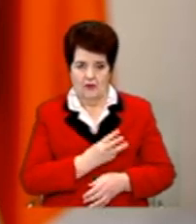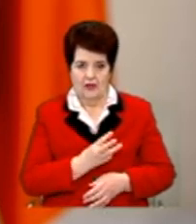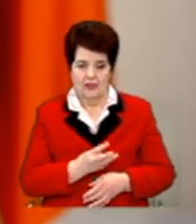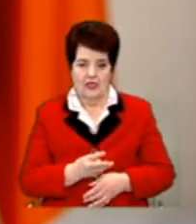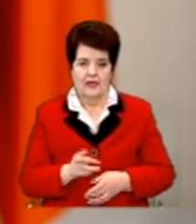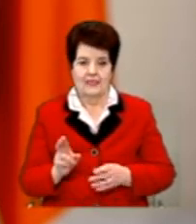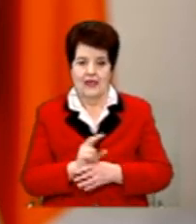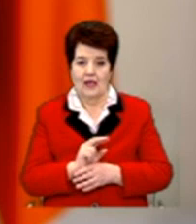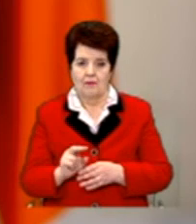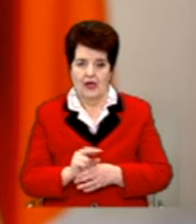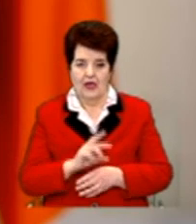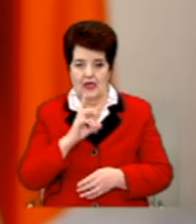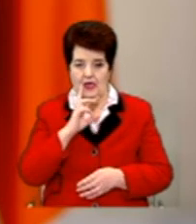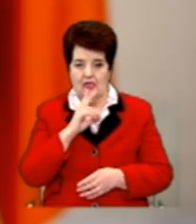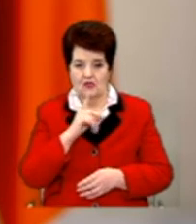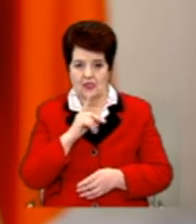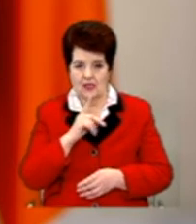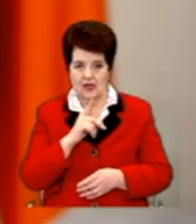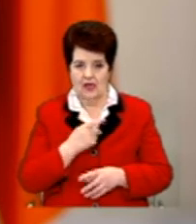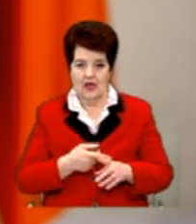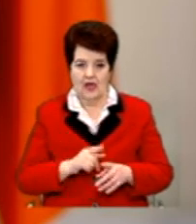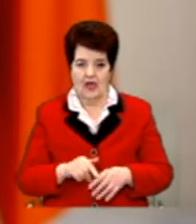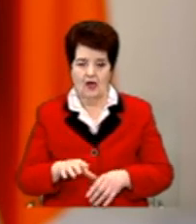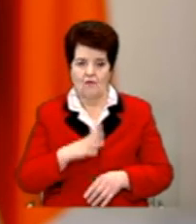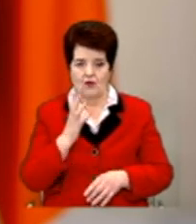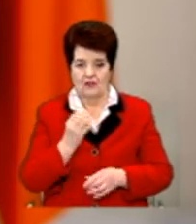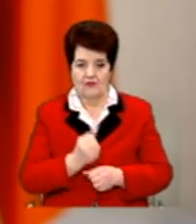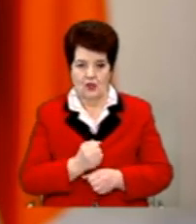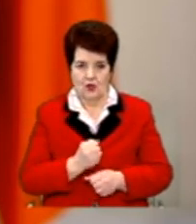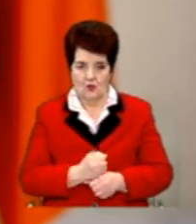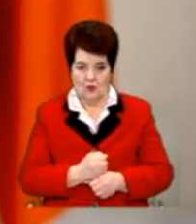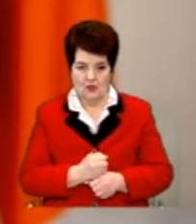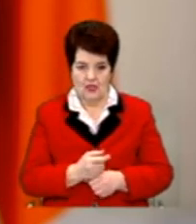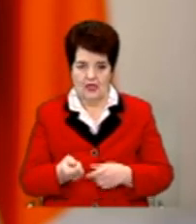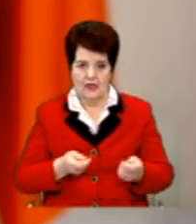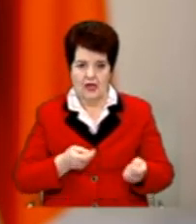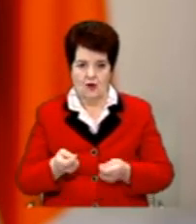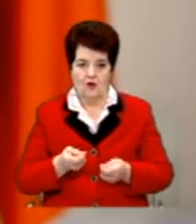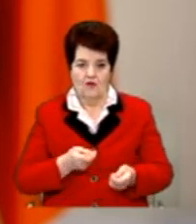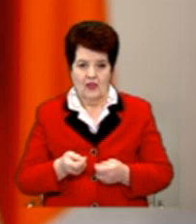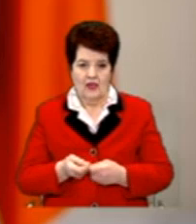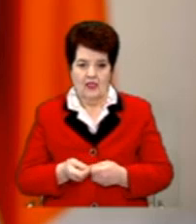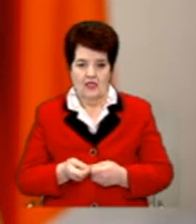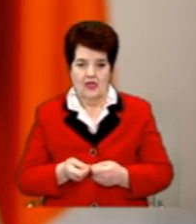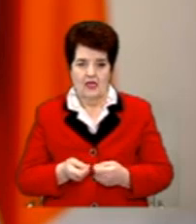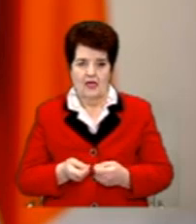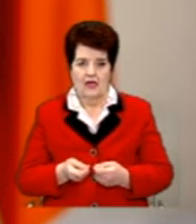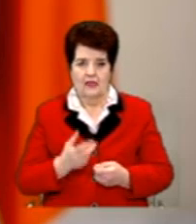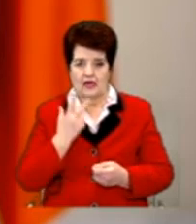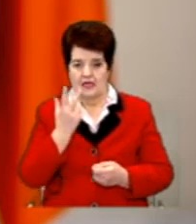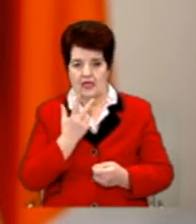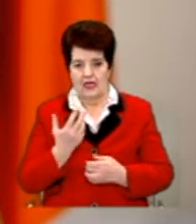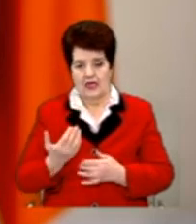repare greșelile care, evident, au fost făcute de guvernele PSD-iste din cei 3